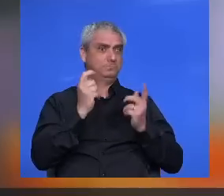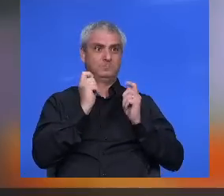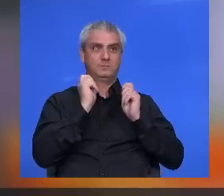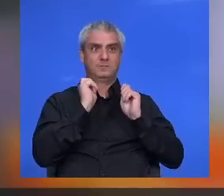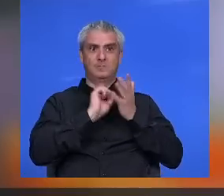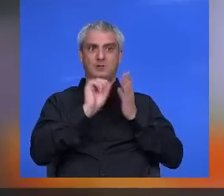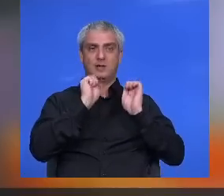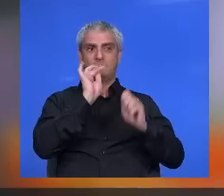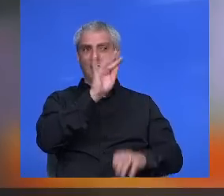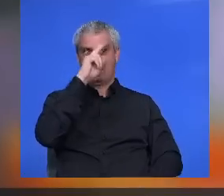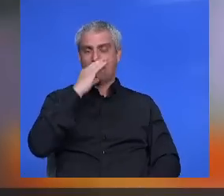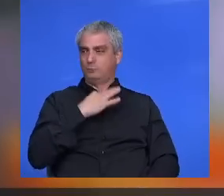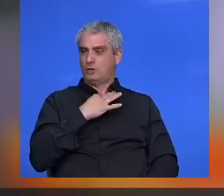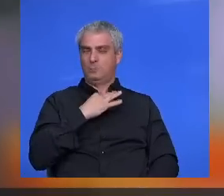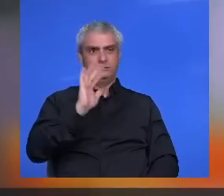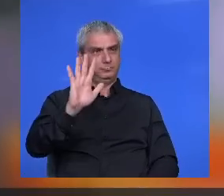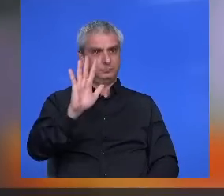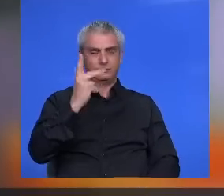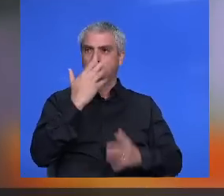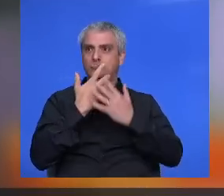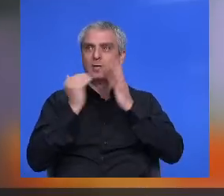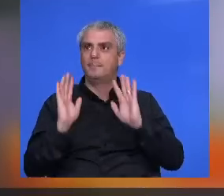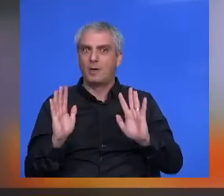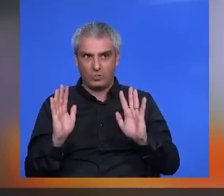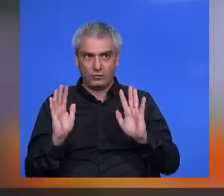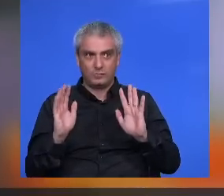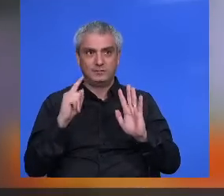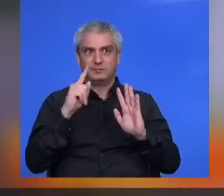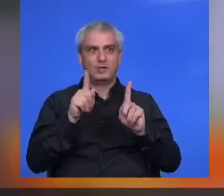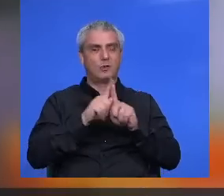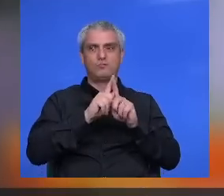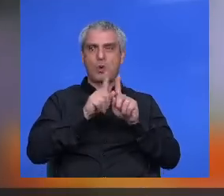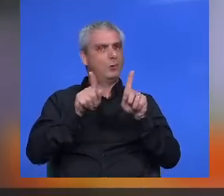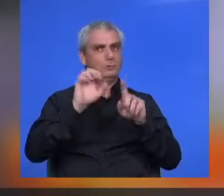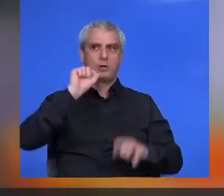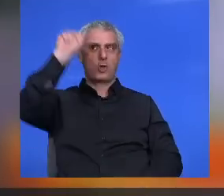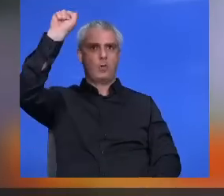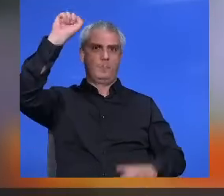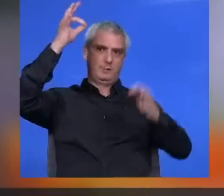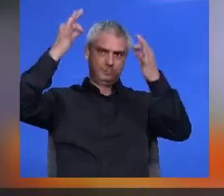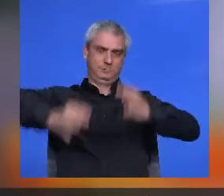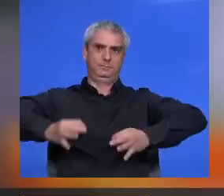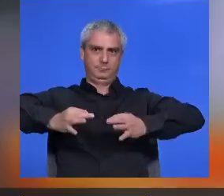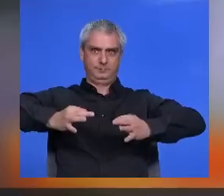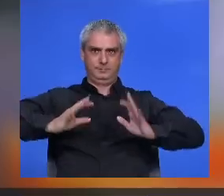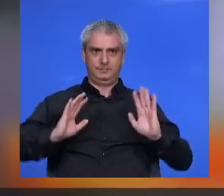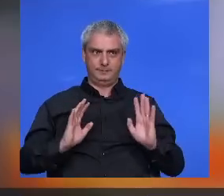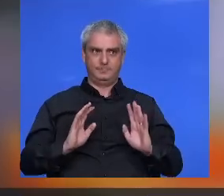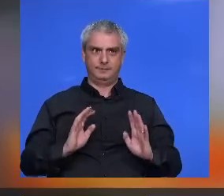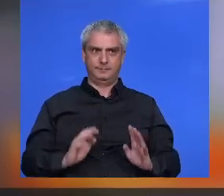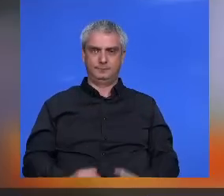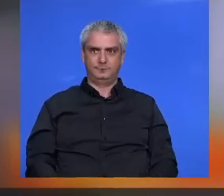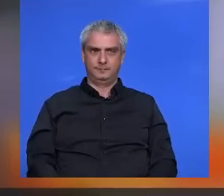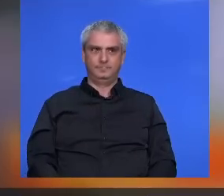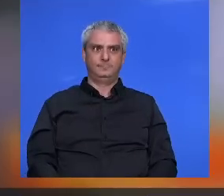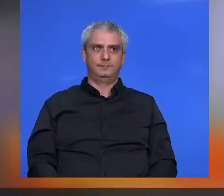So let's be clear, folks. This is like communist level shit. This is stuff